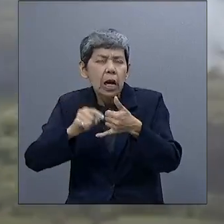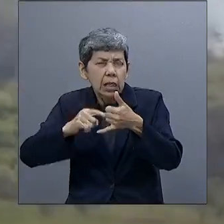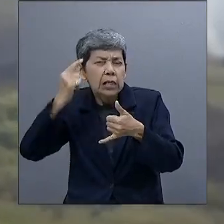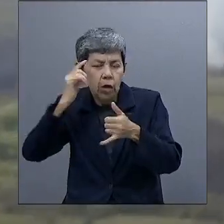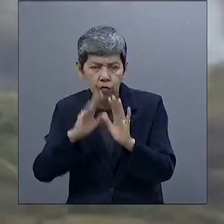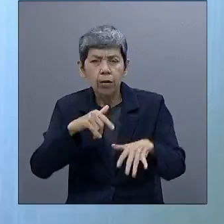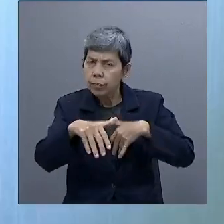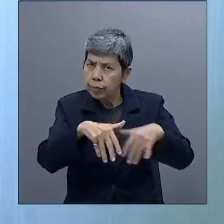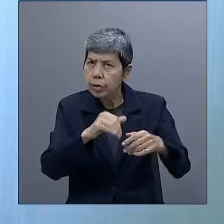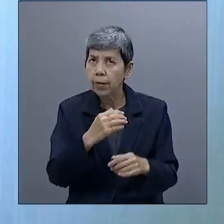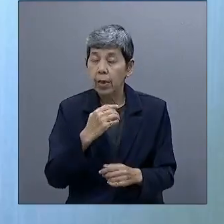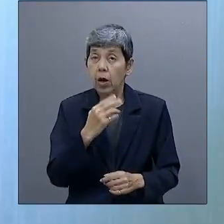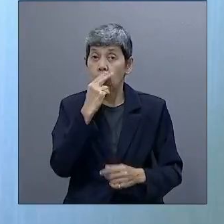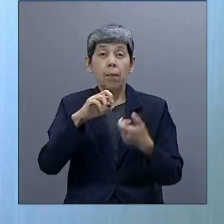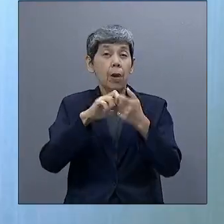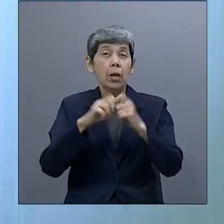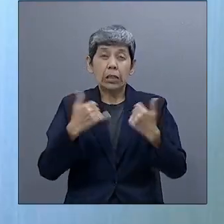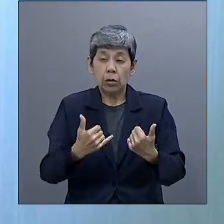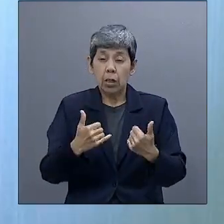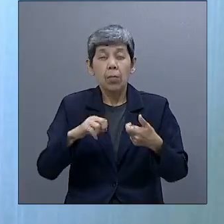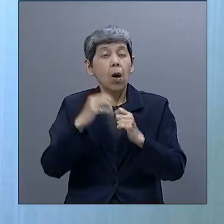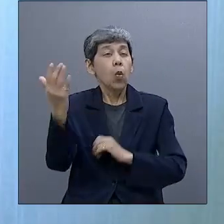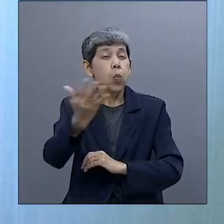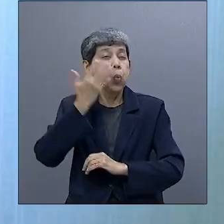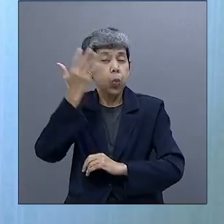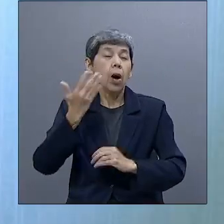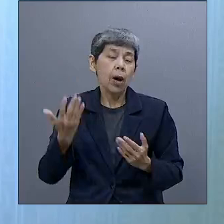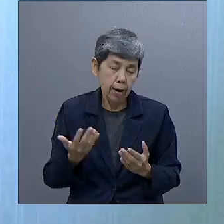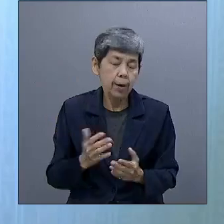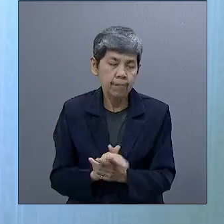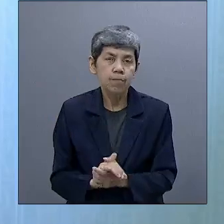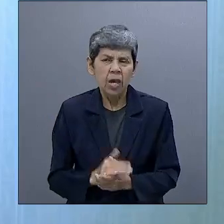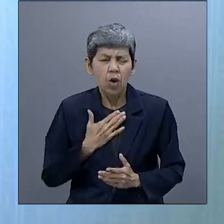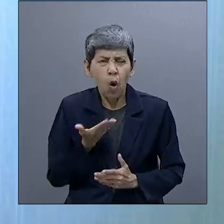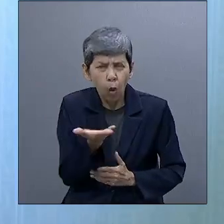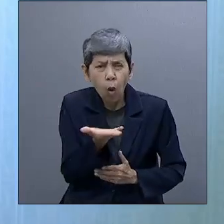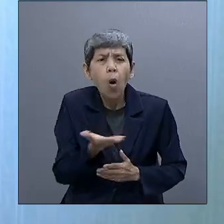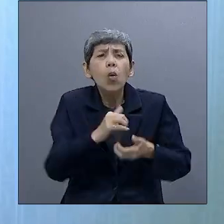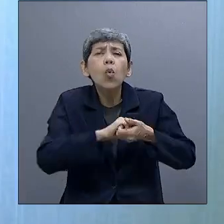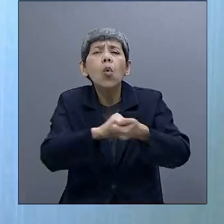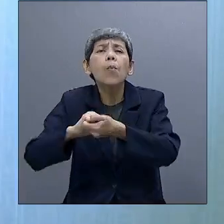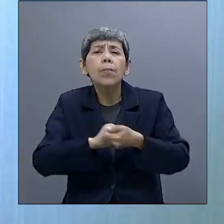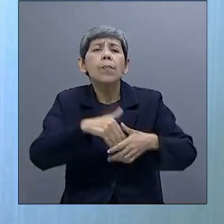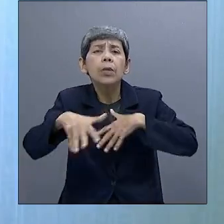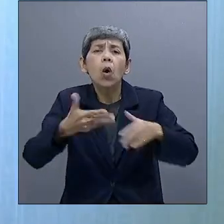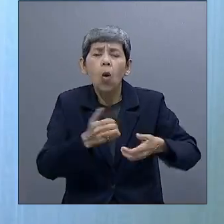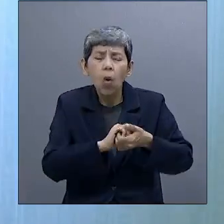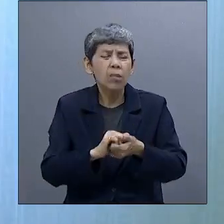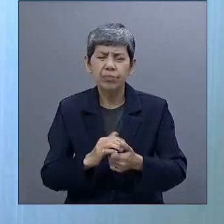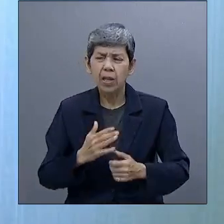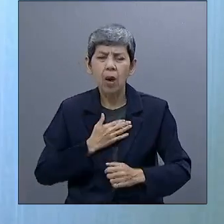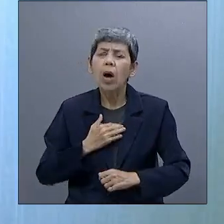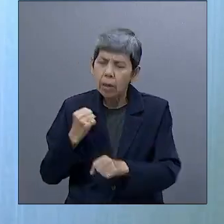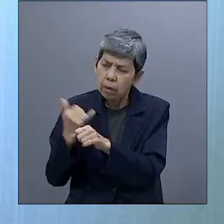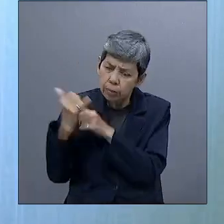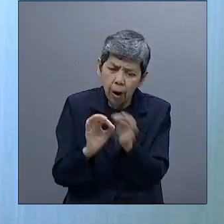เรื่องของสภาวะอากาศต่างๆที่จะตามมานะครับก็ขอความร่วมมือทุกท่านนะครับเราไม่ได้ห้ามท่าน